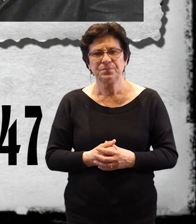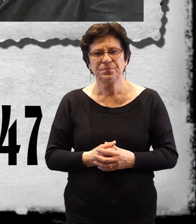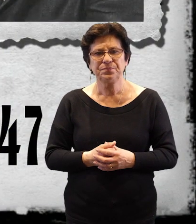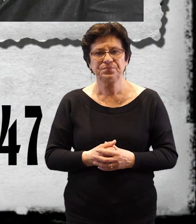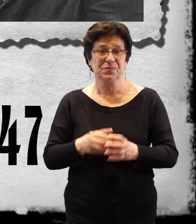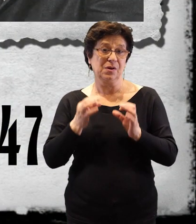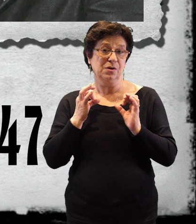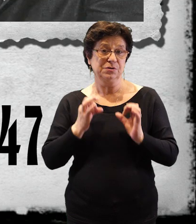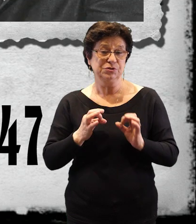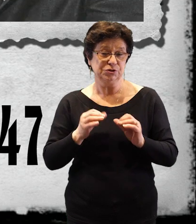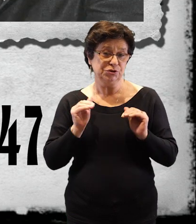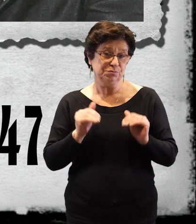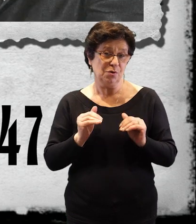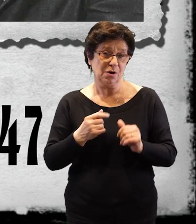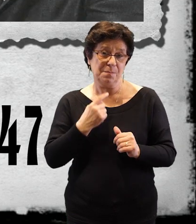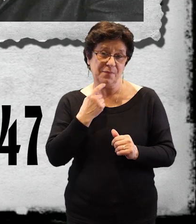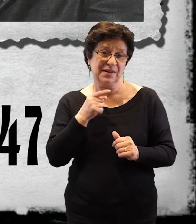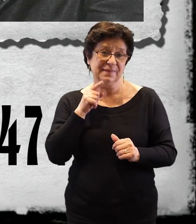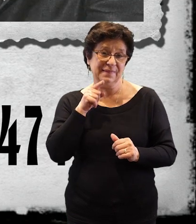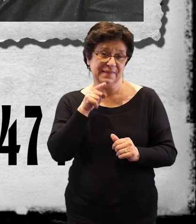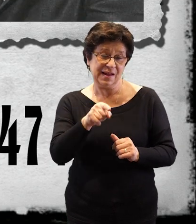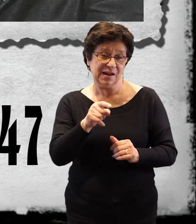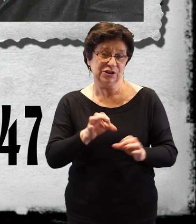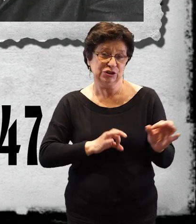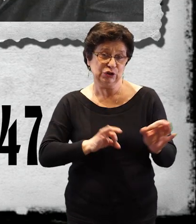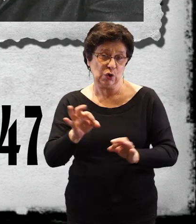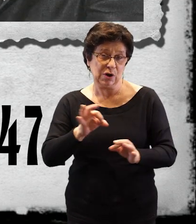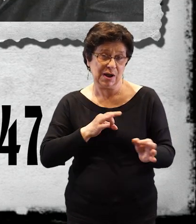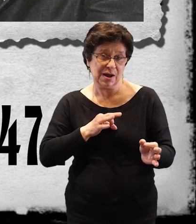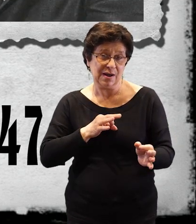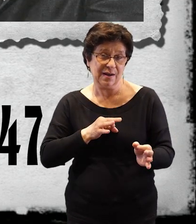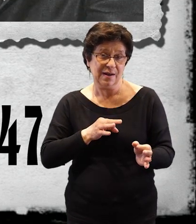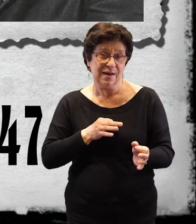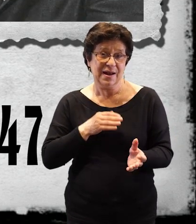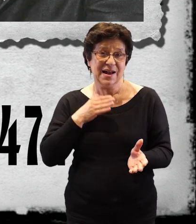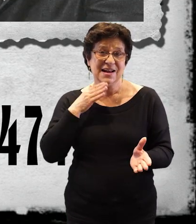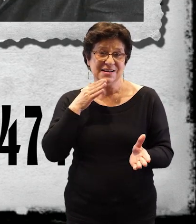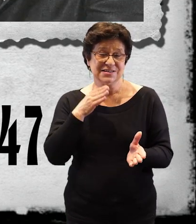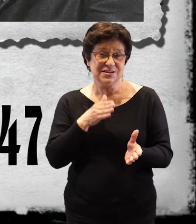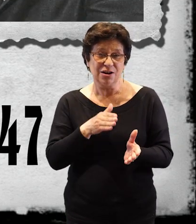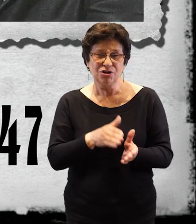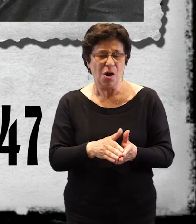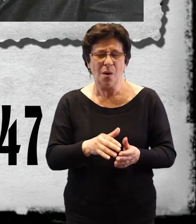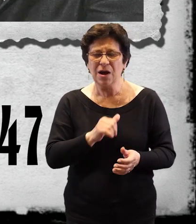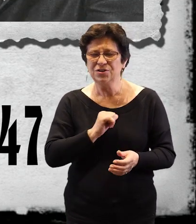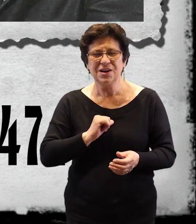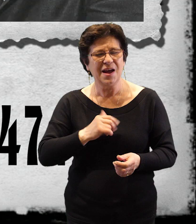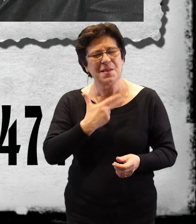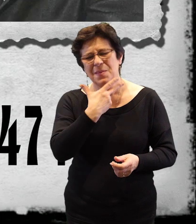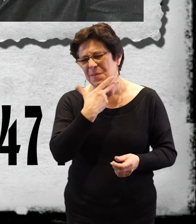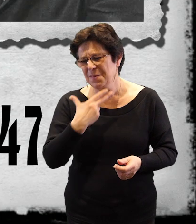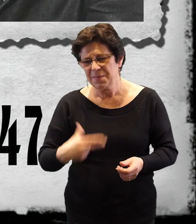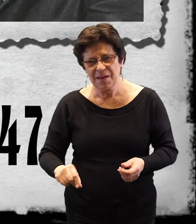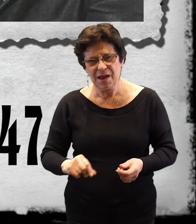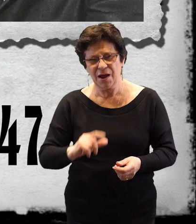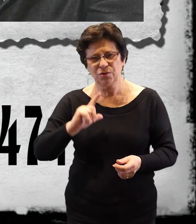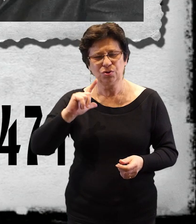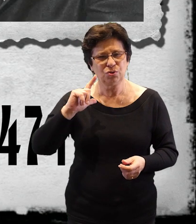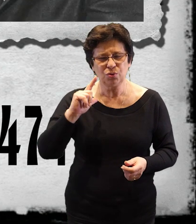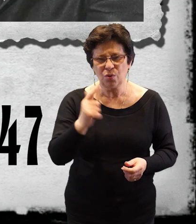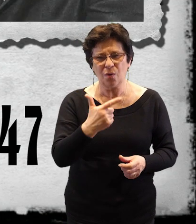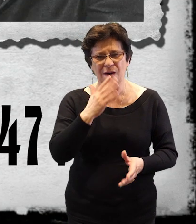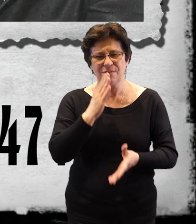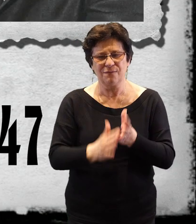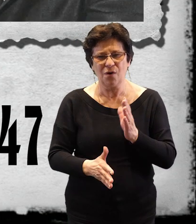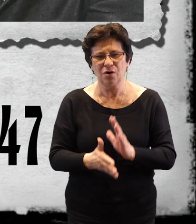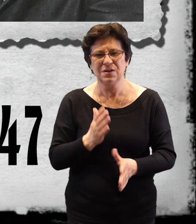Dziś mogę Państwu powiedzieć tak. Ta historia zaczęła się nie w czasie II wojny światowej. Ona zaczęła się po wojnie,